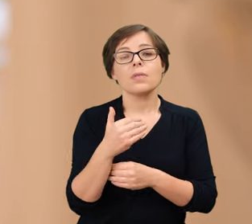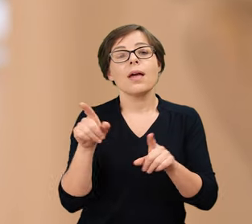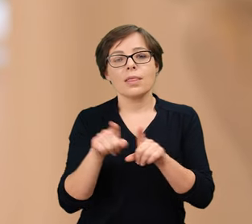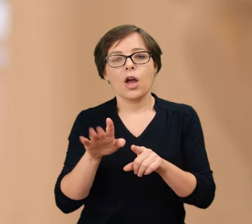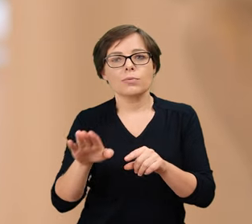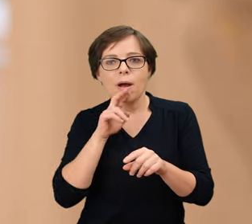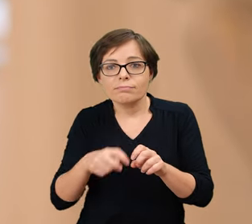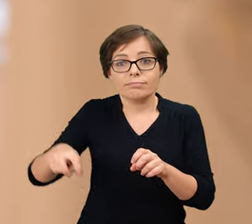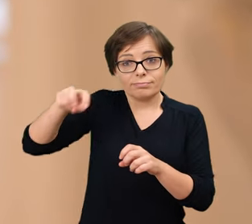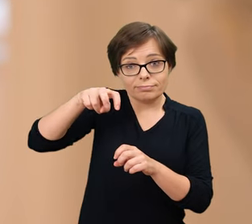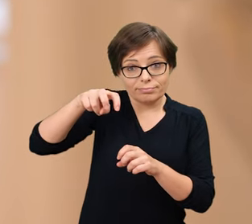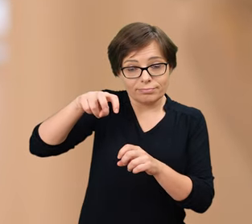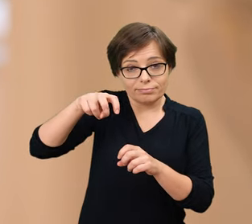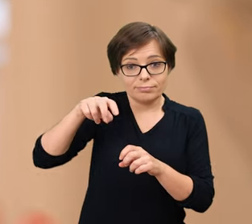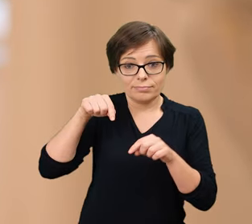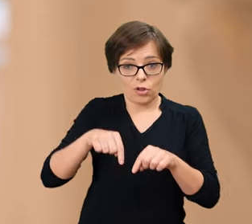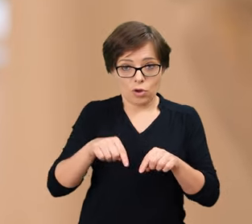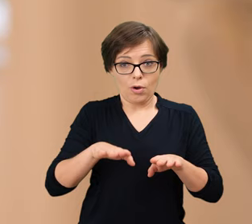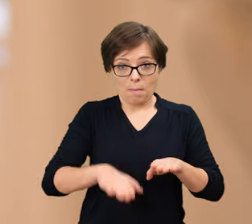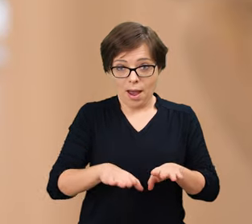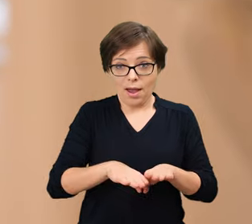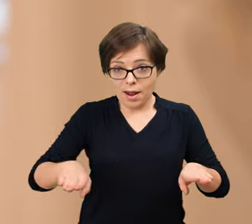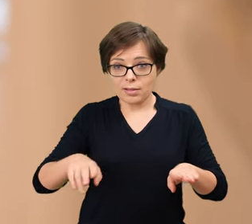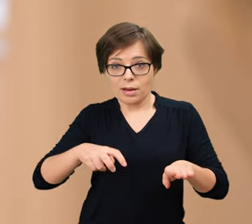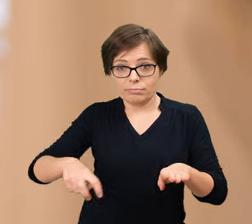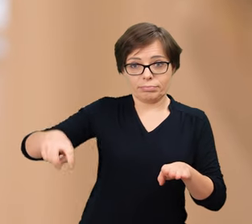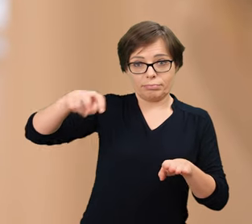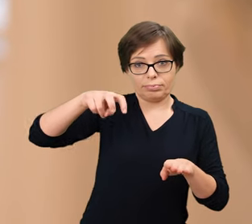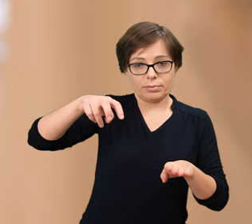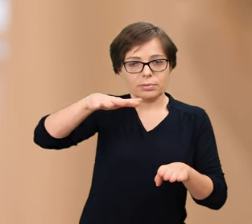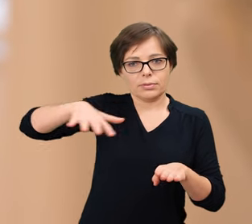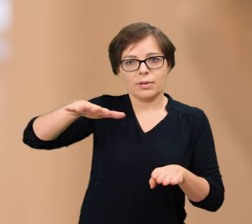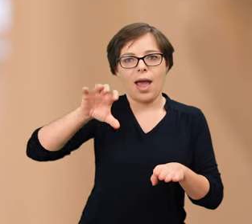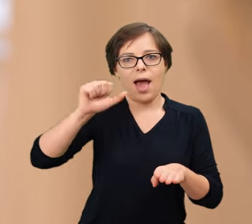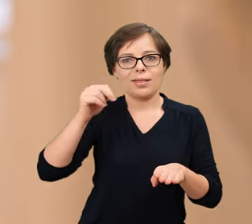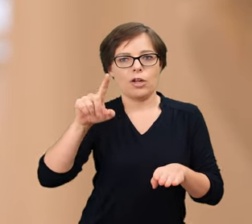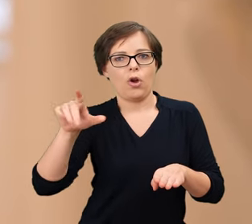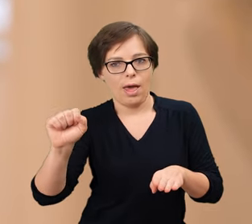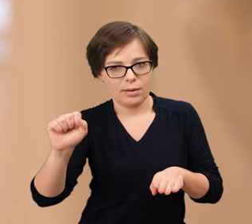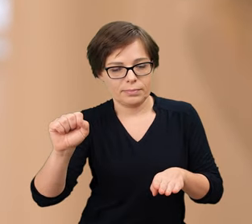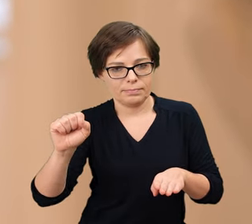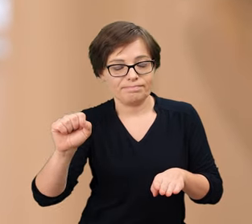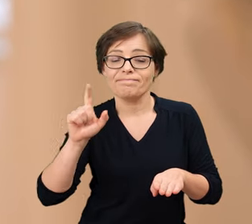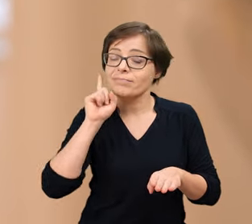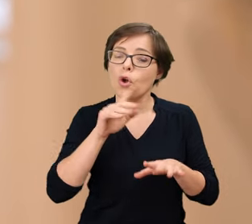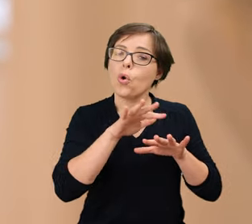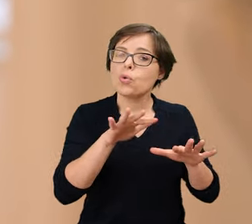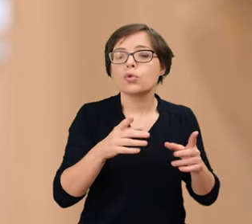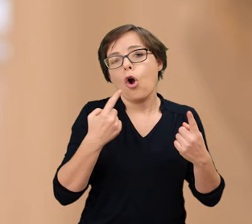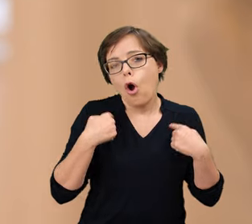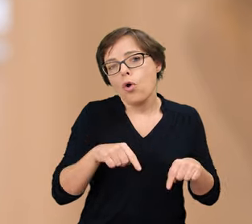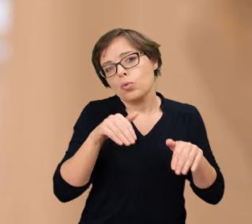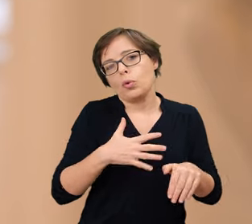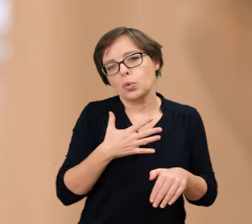antresolę, murowaną antresolę, która jest integralną częścią całej organizacji wnętrza. Wielu osobom może się wydawać,